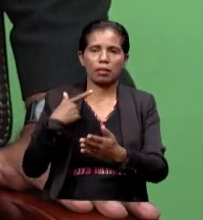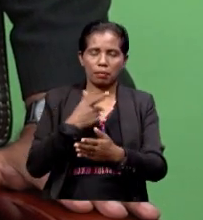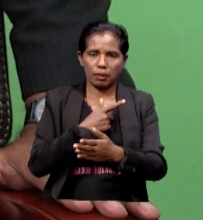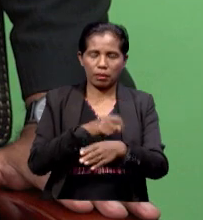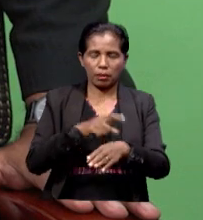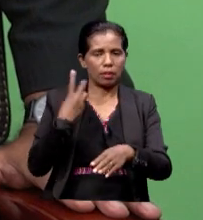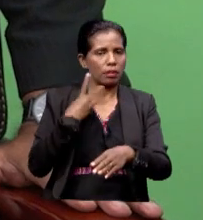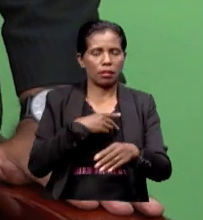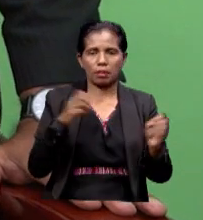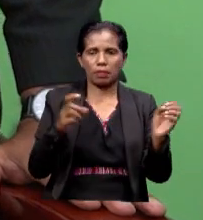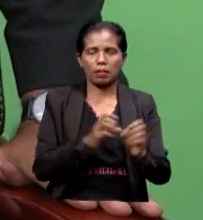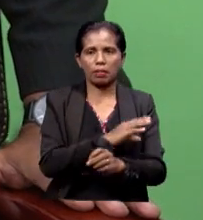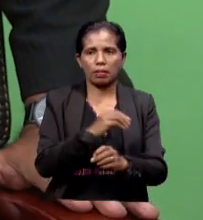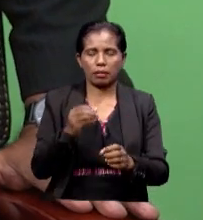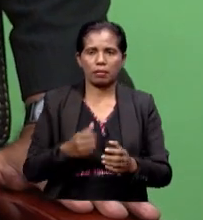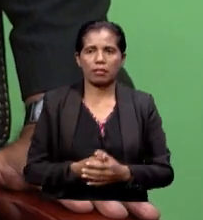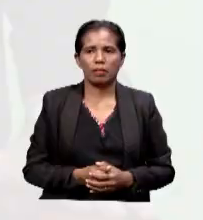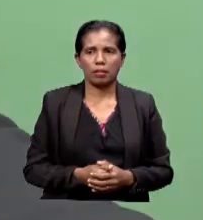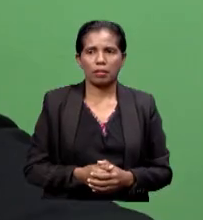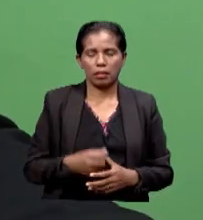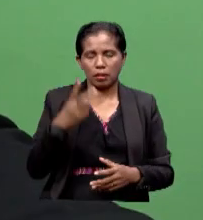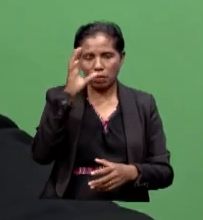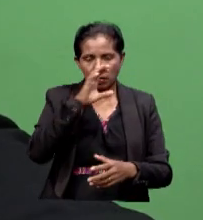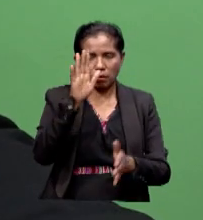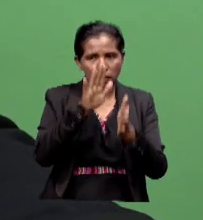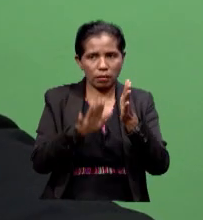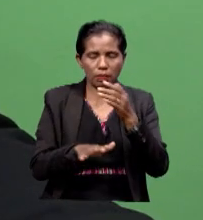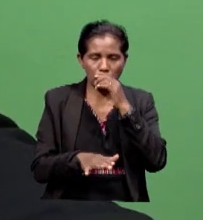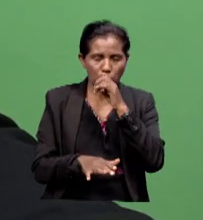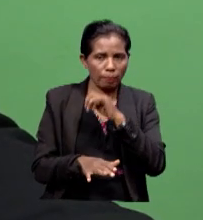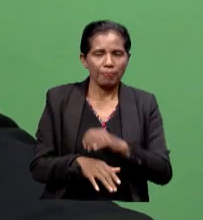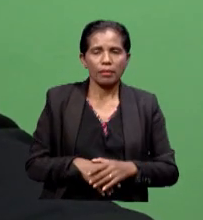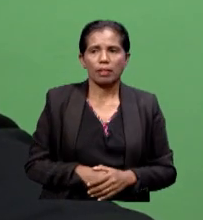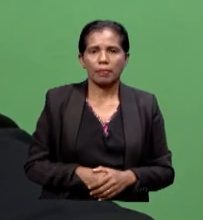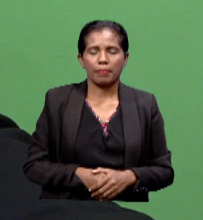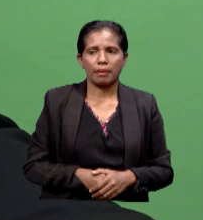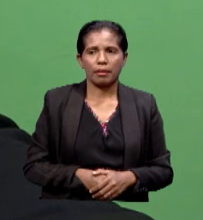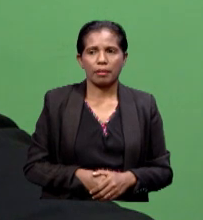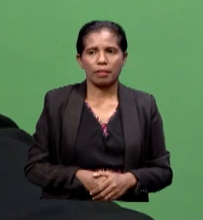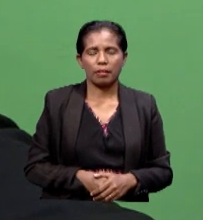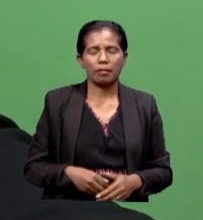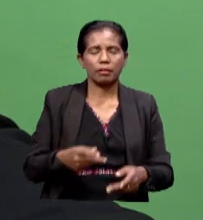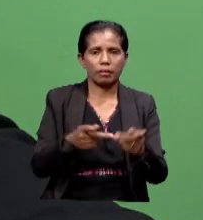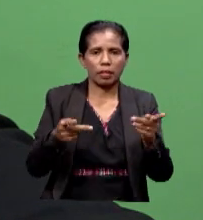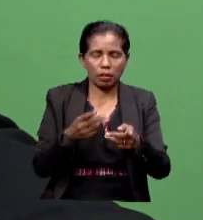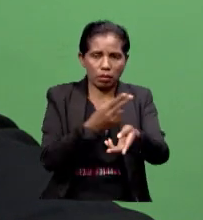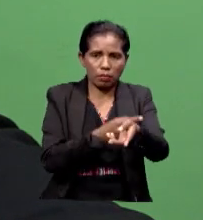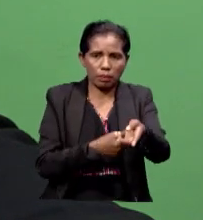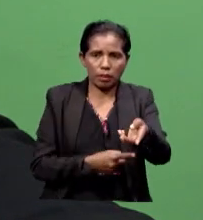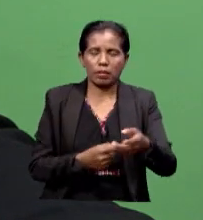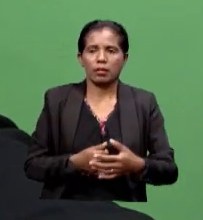telah bawa ini. Itu bukan tu malu faham yang ladiak ini. Basal operasau, meduk postgraduate diploma ne, mak durante